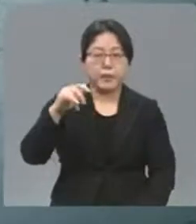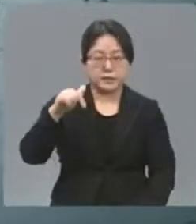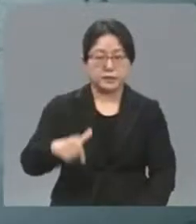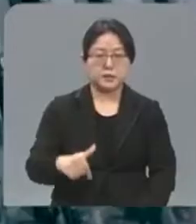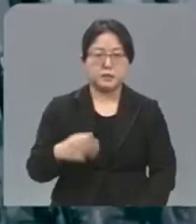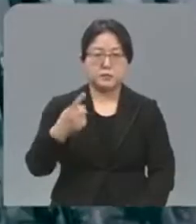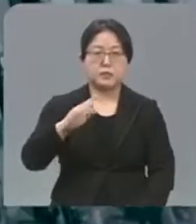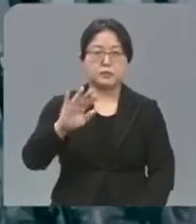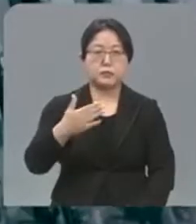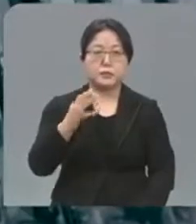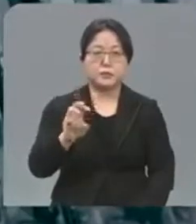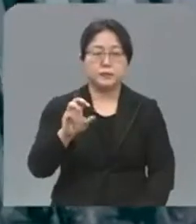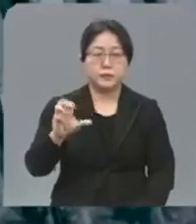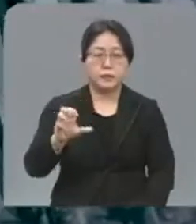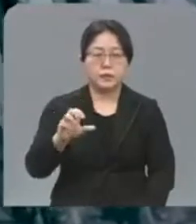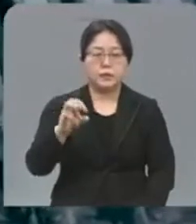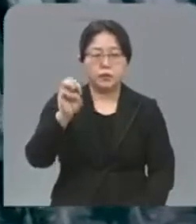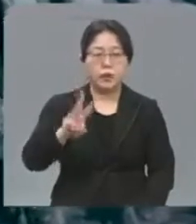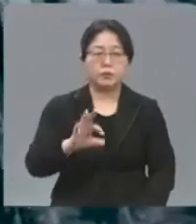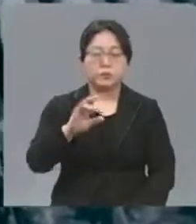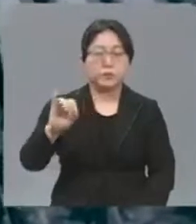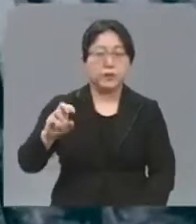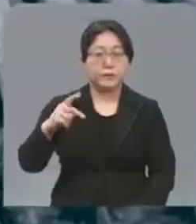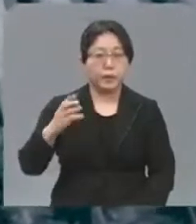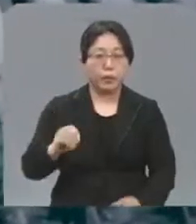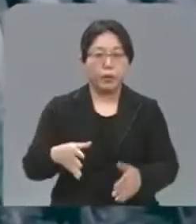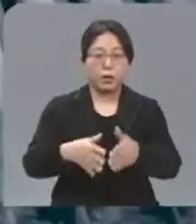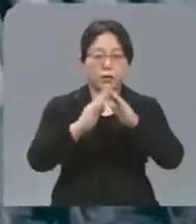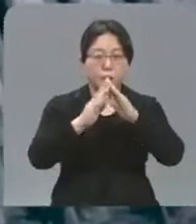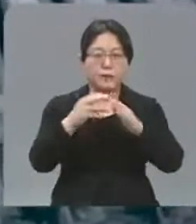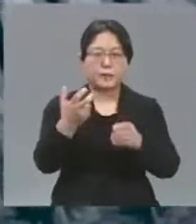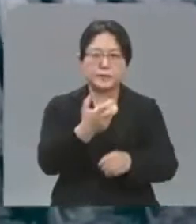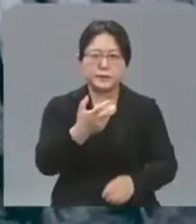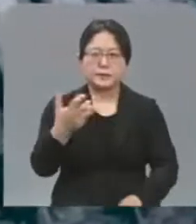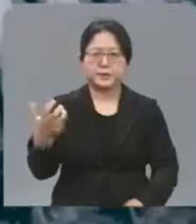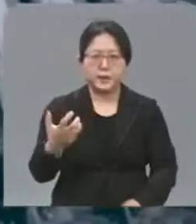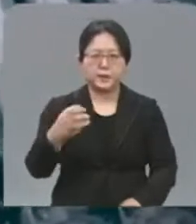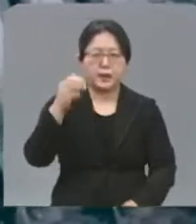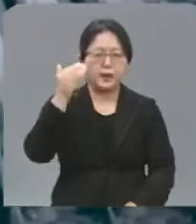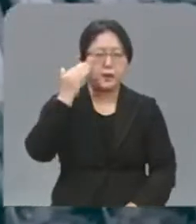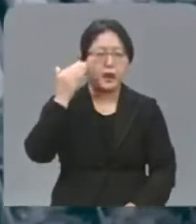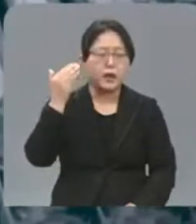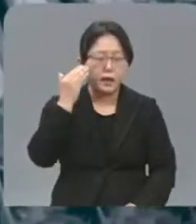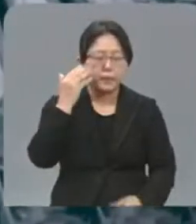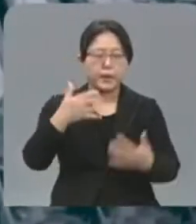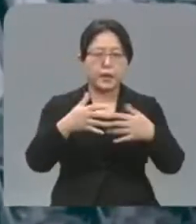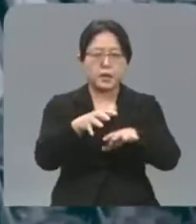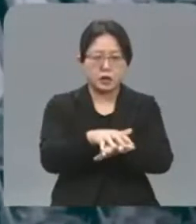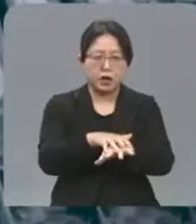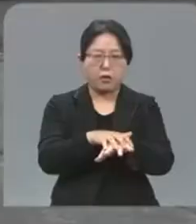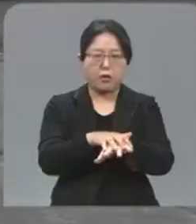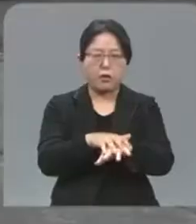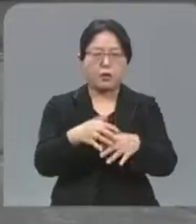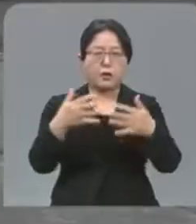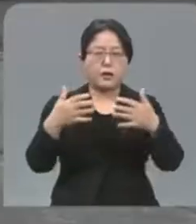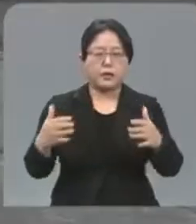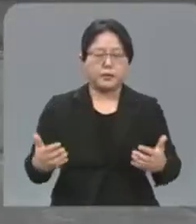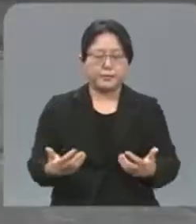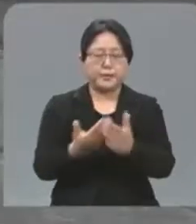1935년 광주 임동 의 터를 잡고 7 80년대 대한민국 방직 산업의 호황기를 이끌었습니다